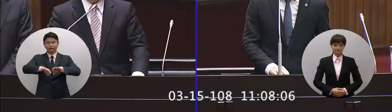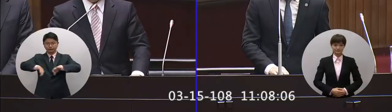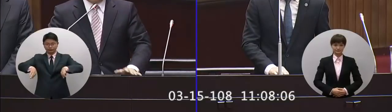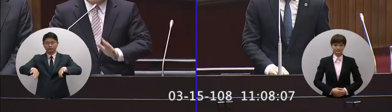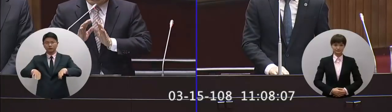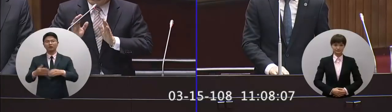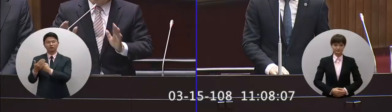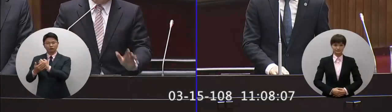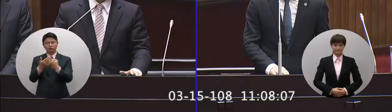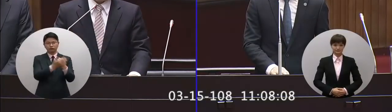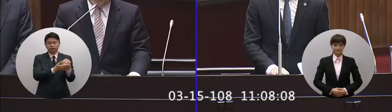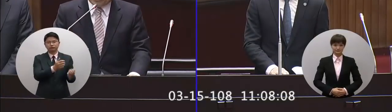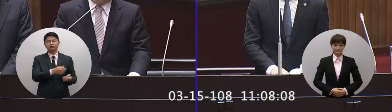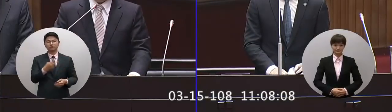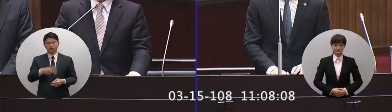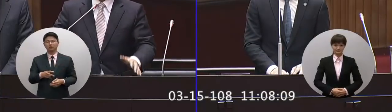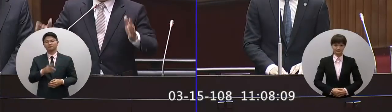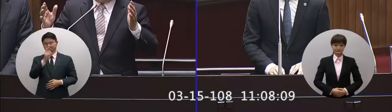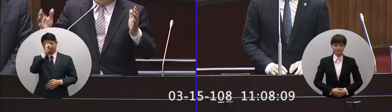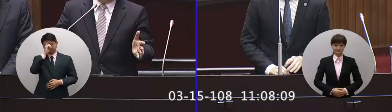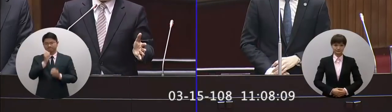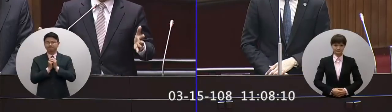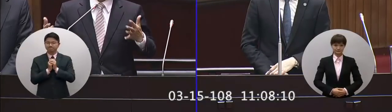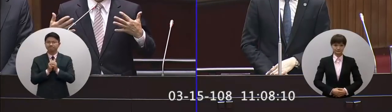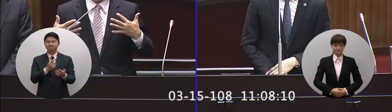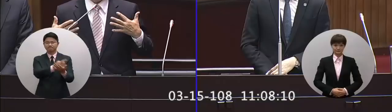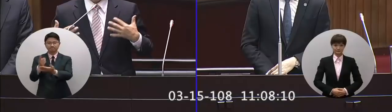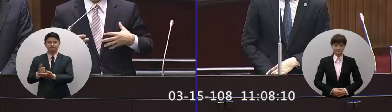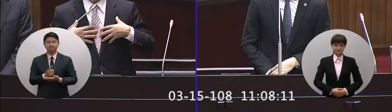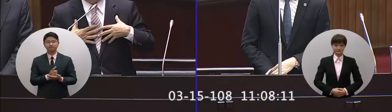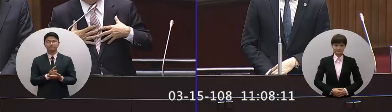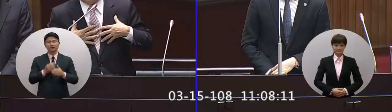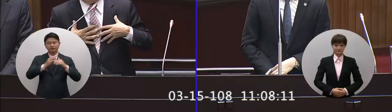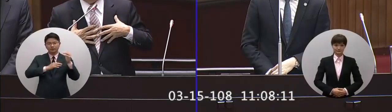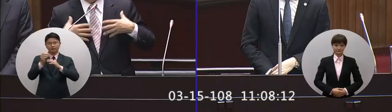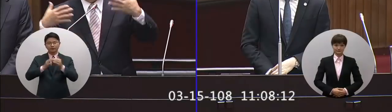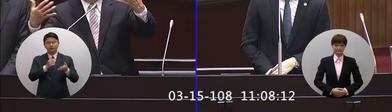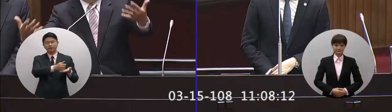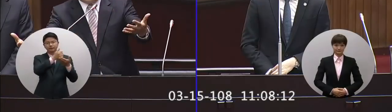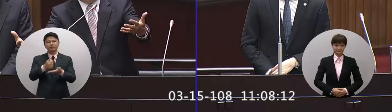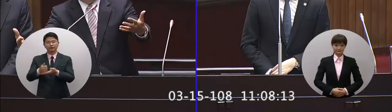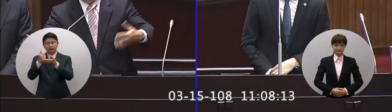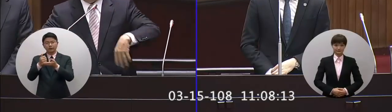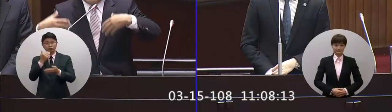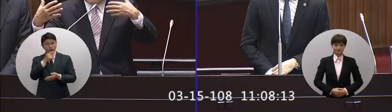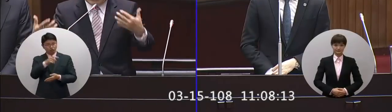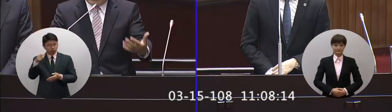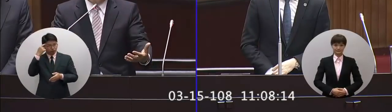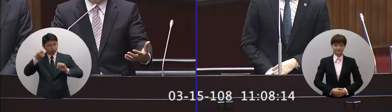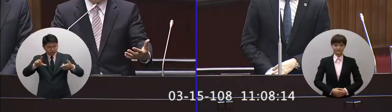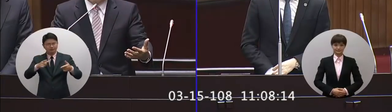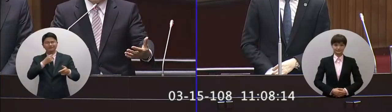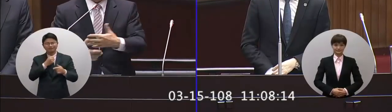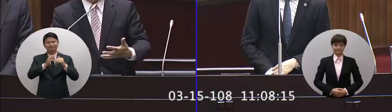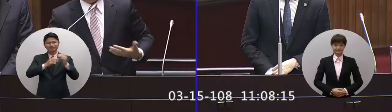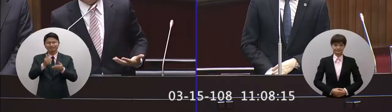护到啊嘛。拜托，大家人互相来尊重，无同，啊，大家